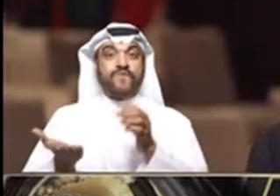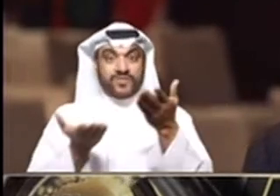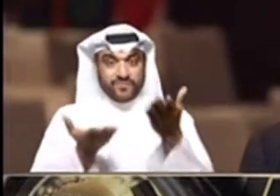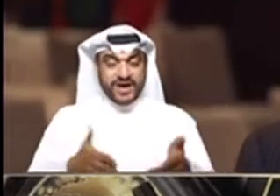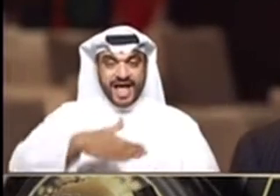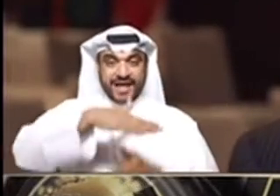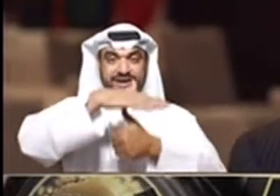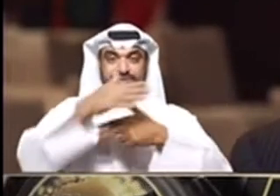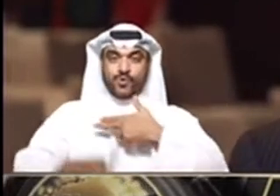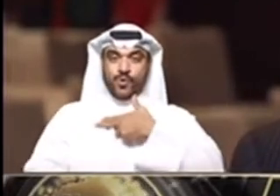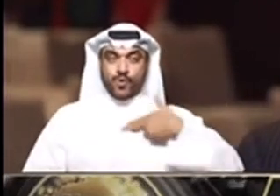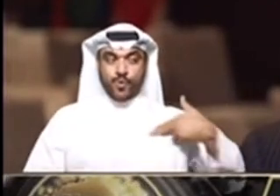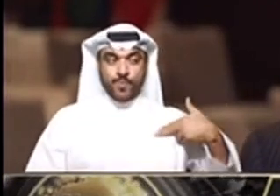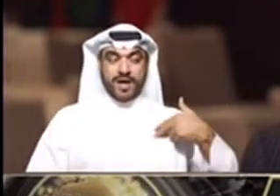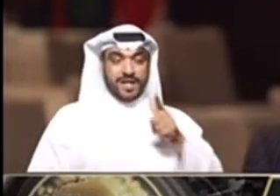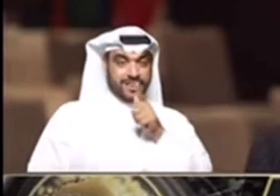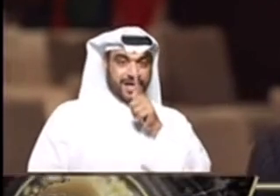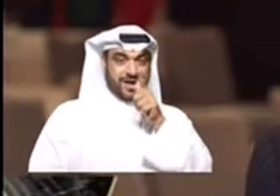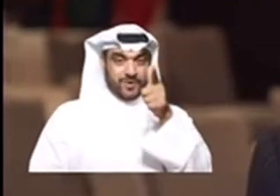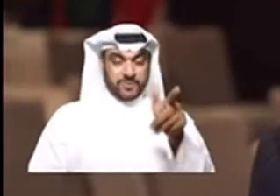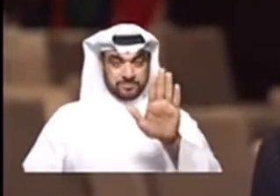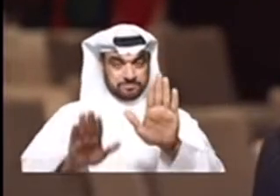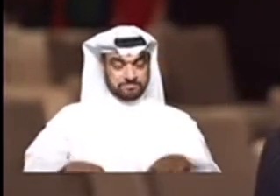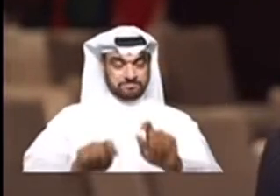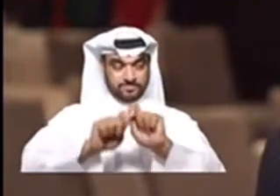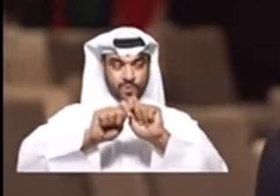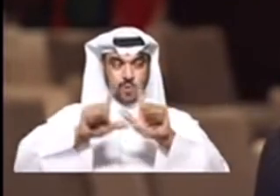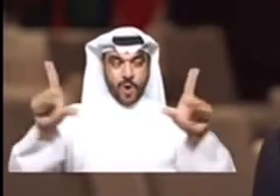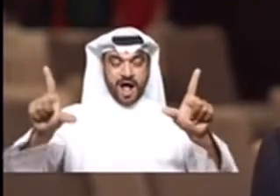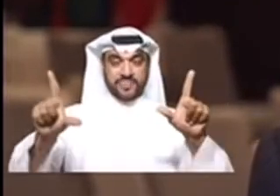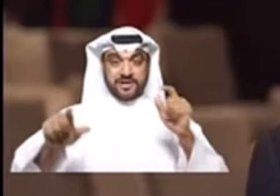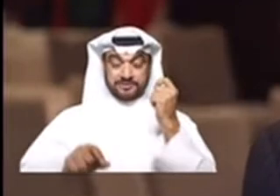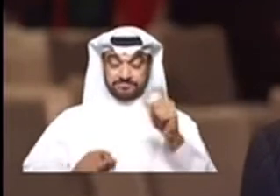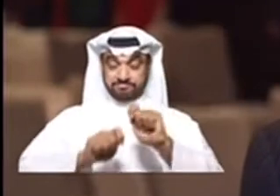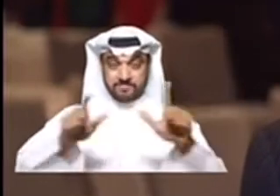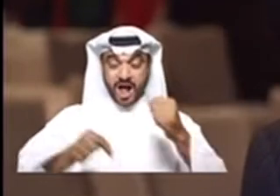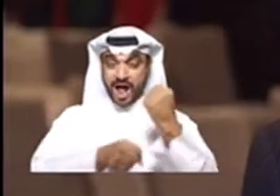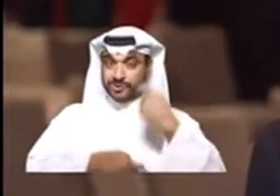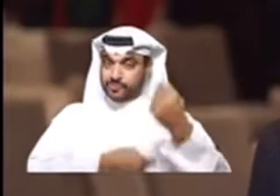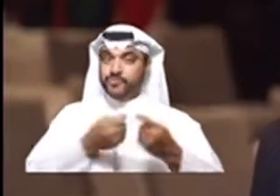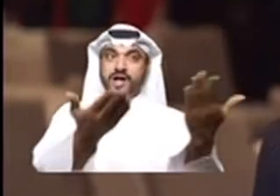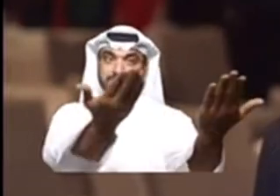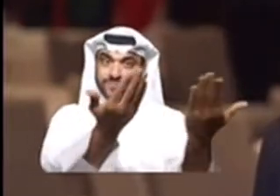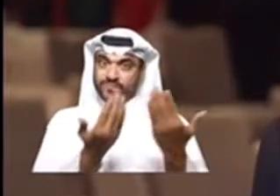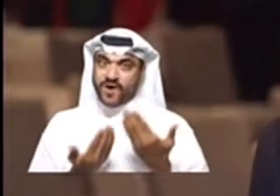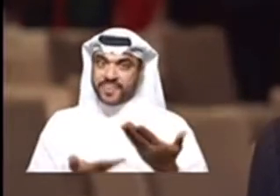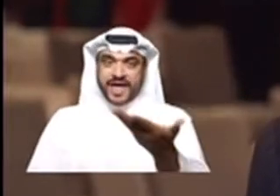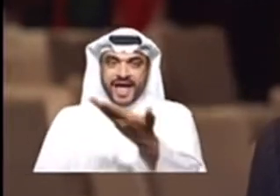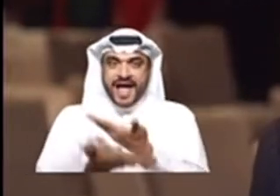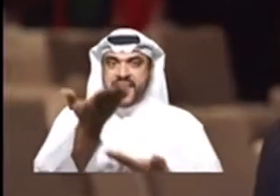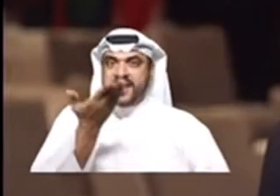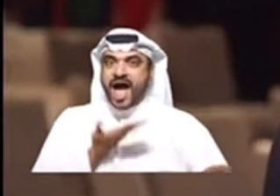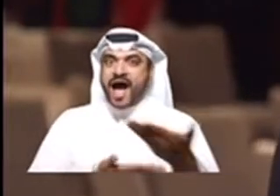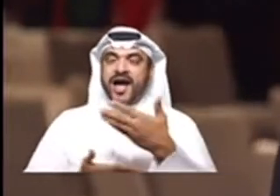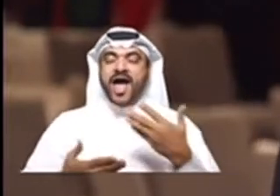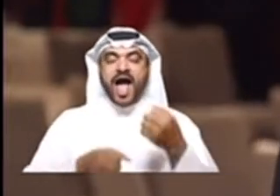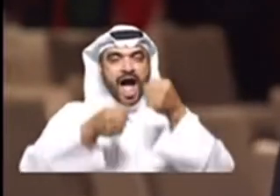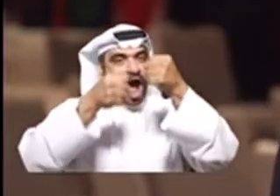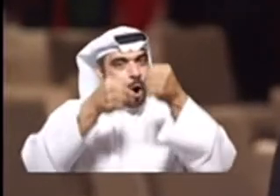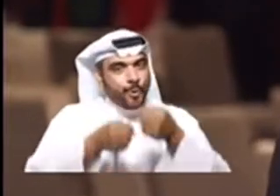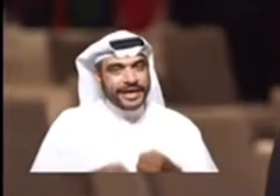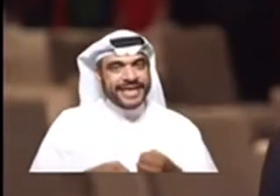الوزراء لإلقاء كلمة، من المؤكد هذا يعطي أن هناك علاقة وطيدة